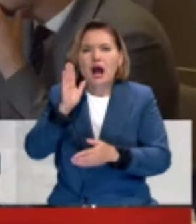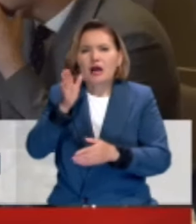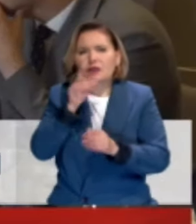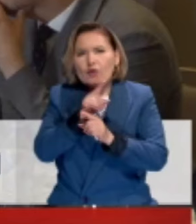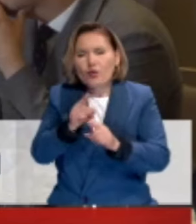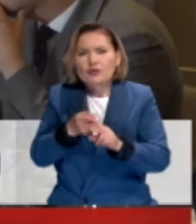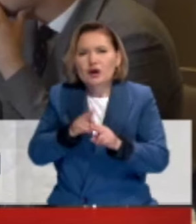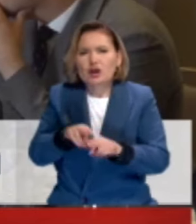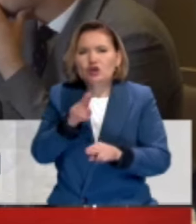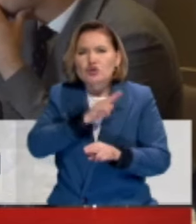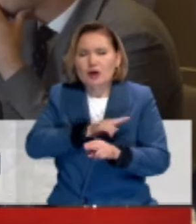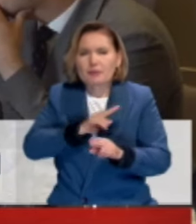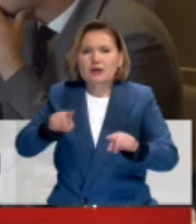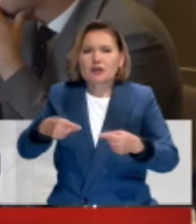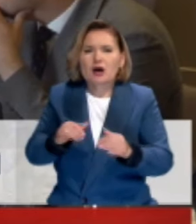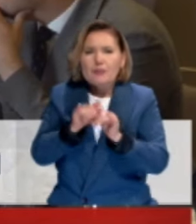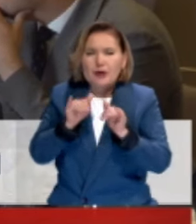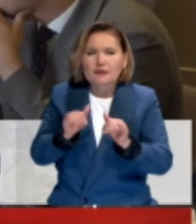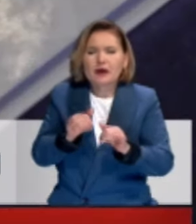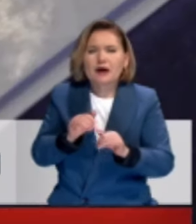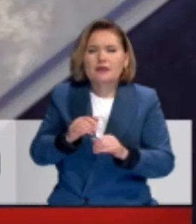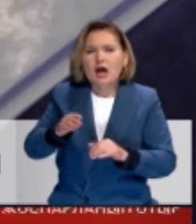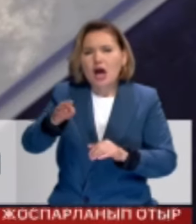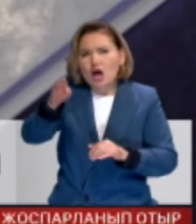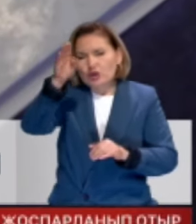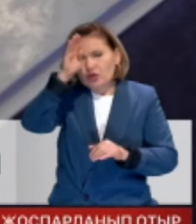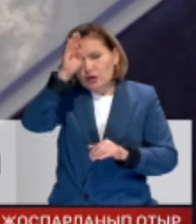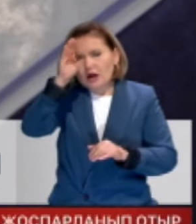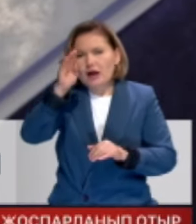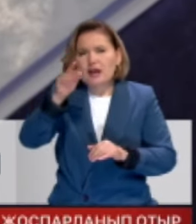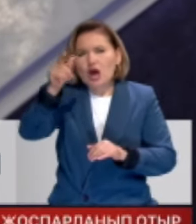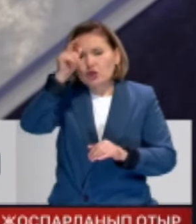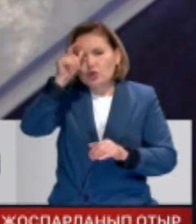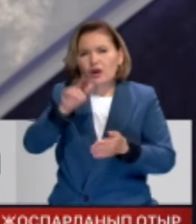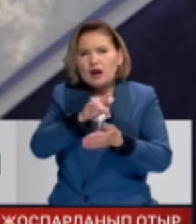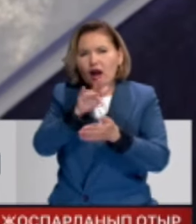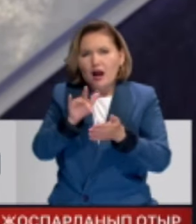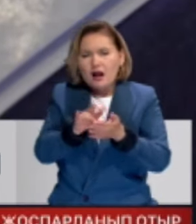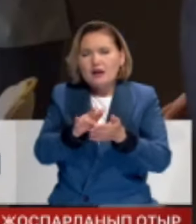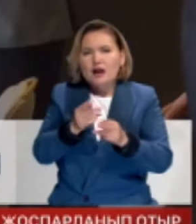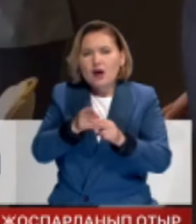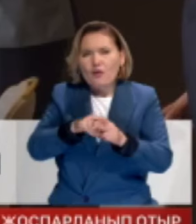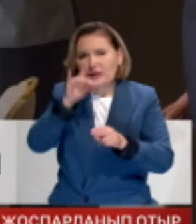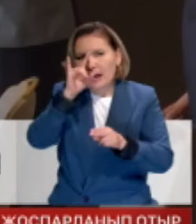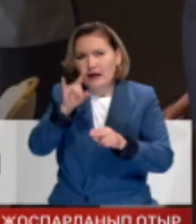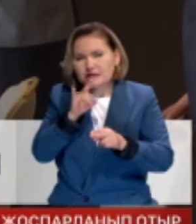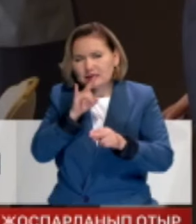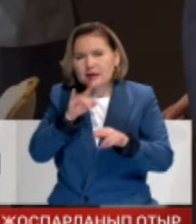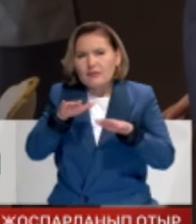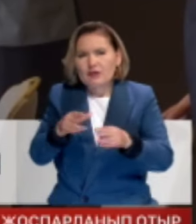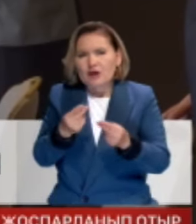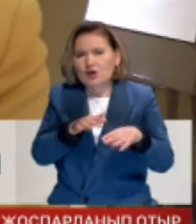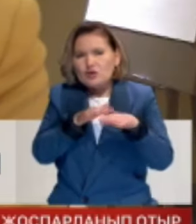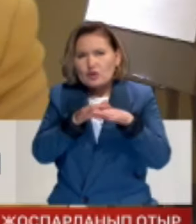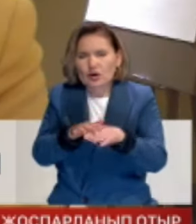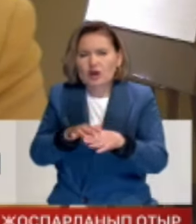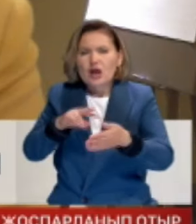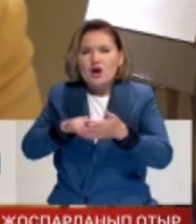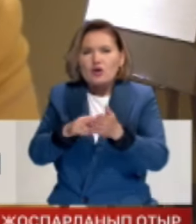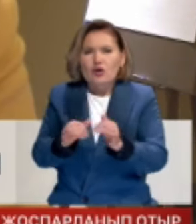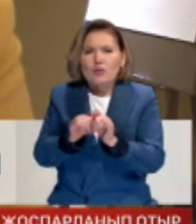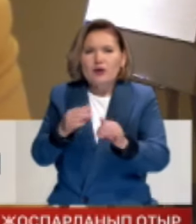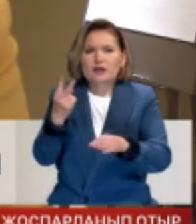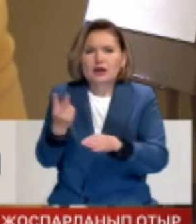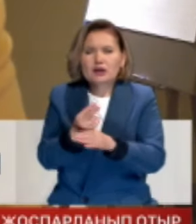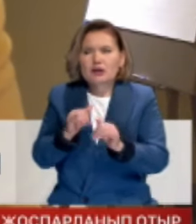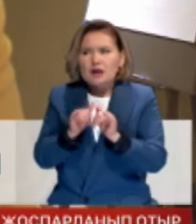бұл бағыттағы жұмысты арттырып, Анадолы елінен келетін инвестицияны еселеу жоспарланып отыр. Қазір жалпы